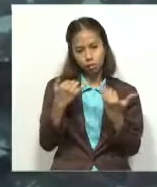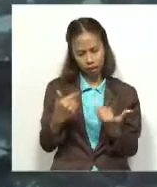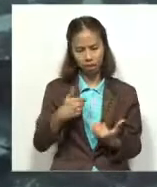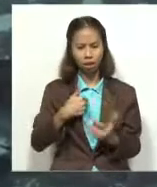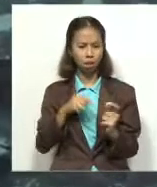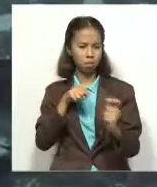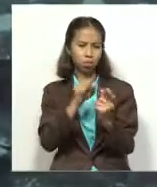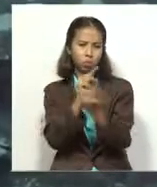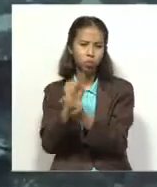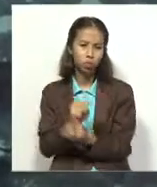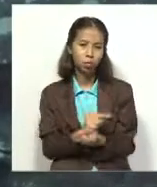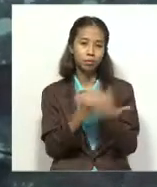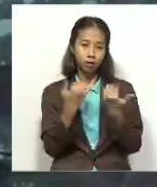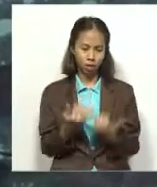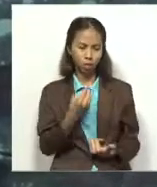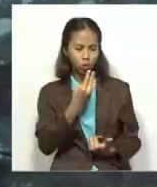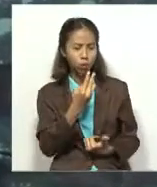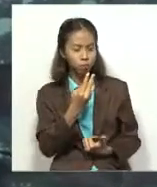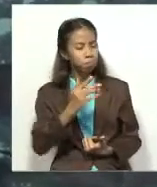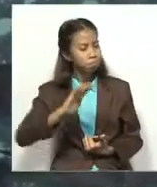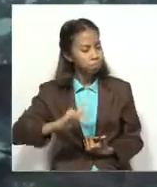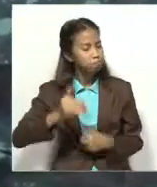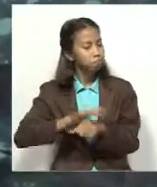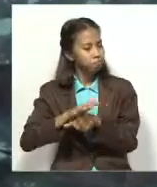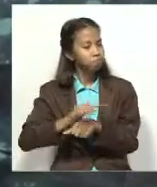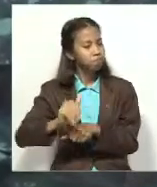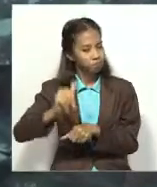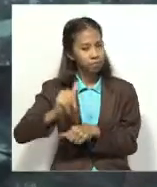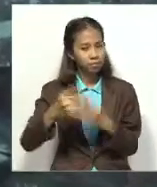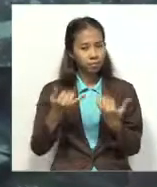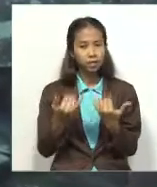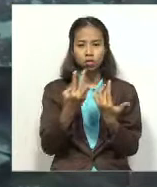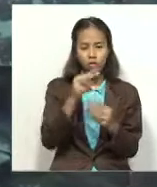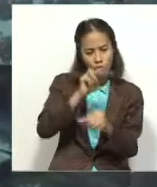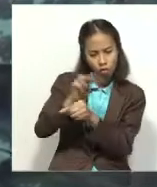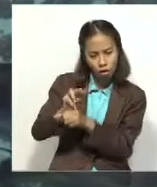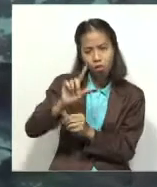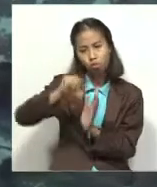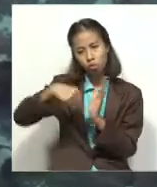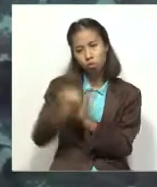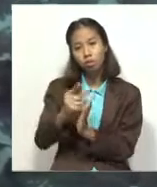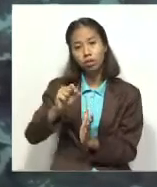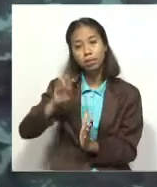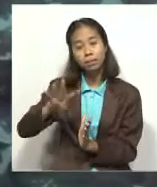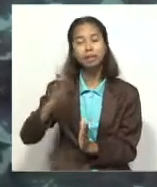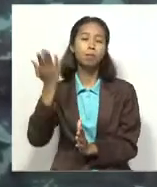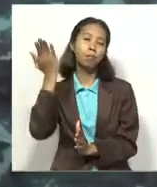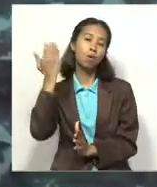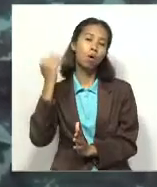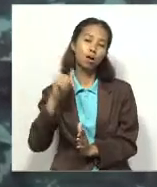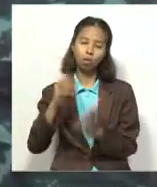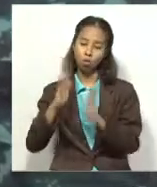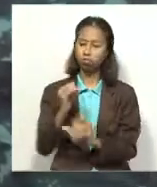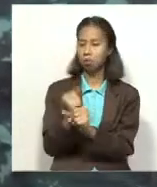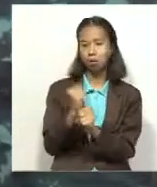ะฮะแต่ดูภาพรวมแล้ววันนี้ก็ดูน่าจะดูดีขึ้นนะครับเราก็เฝ้าระวังต่อ24ชั่วโมงเมื่อวานนี้นะครับทางอำเภอปงเองเจ้าหน้าที่ทุกฝ่